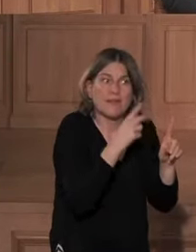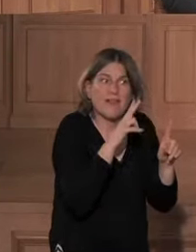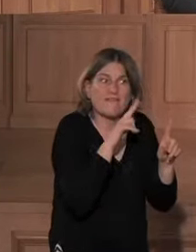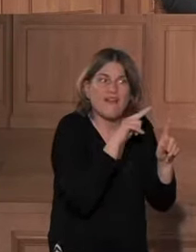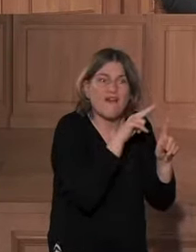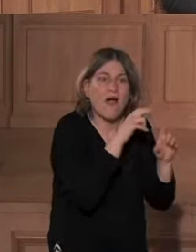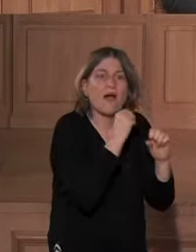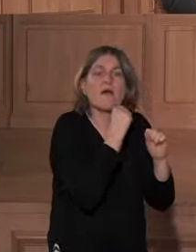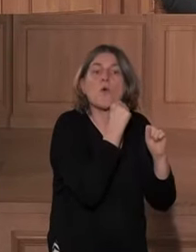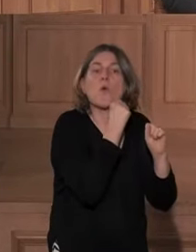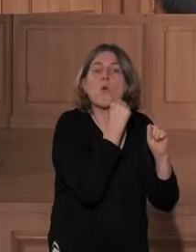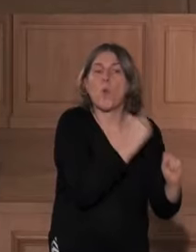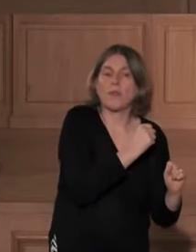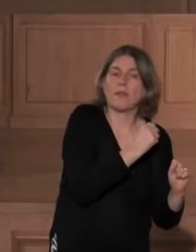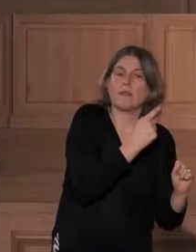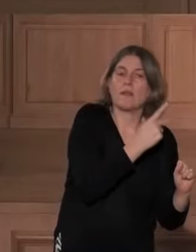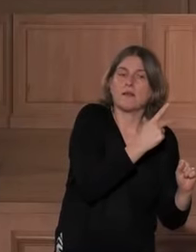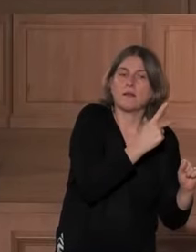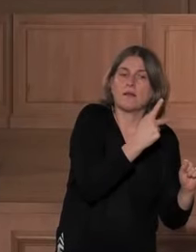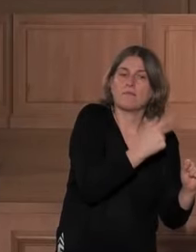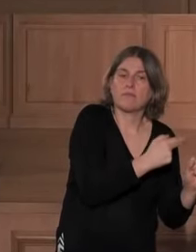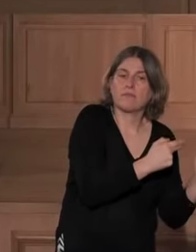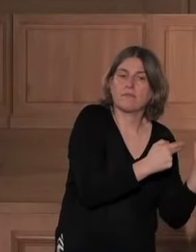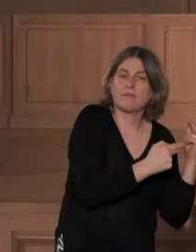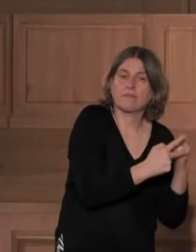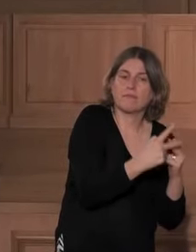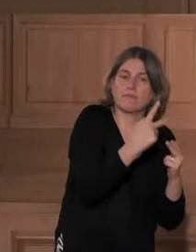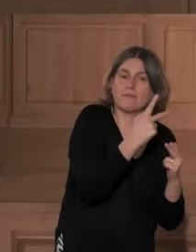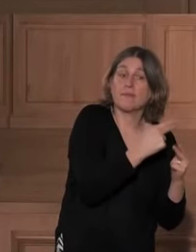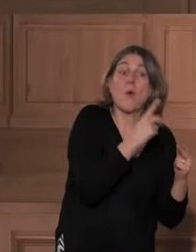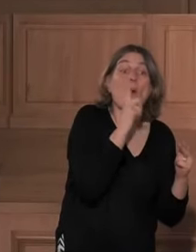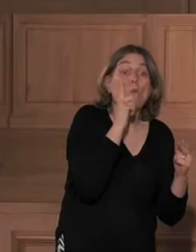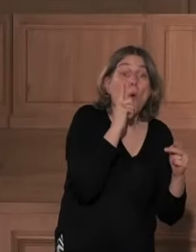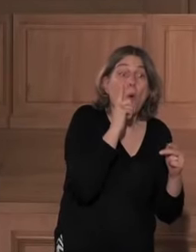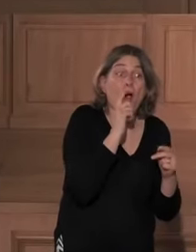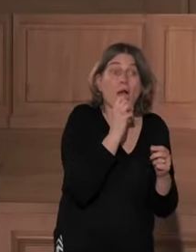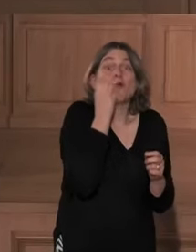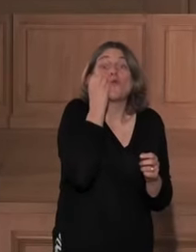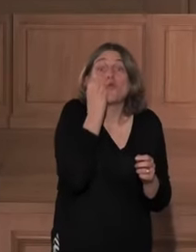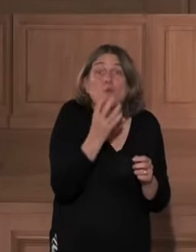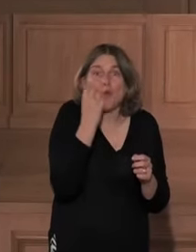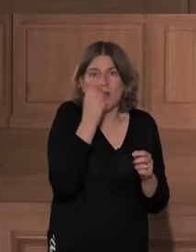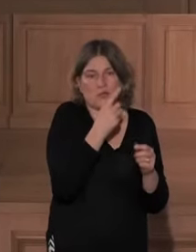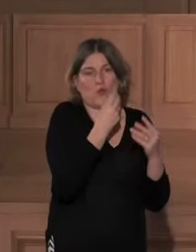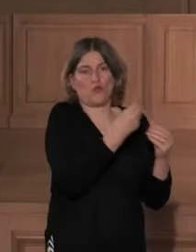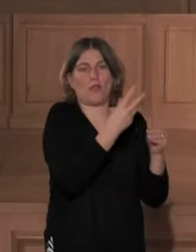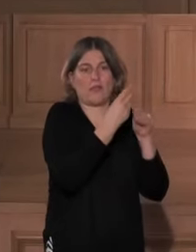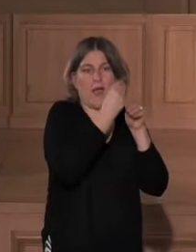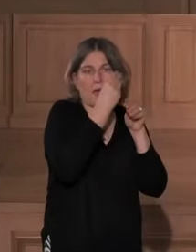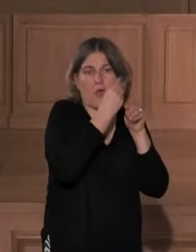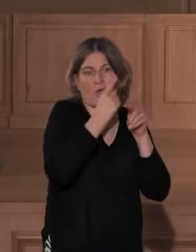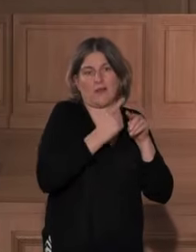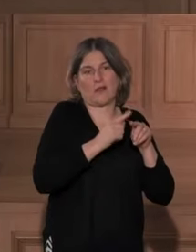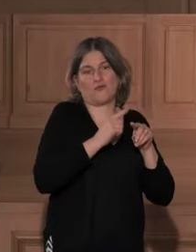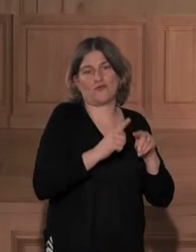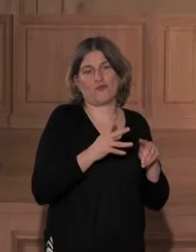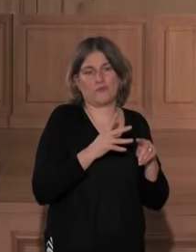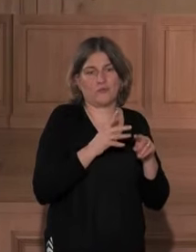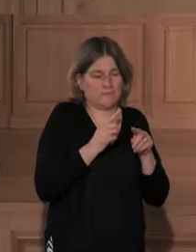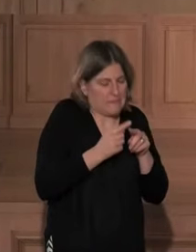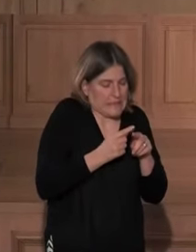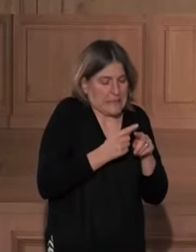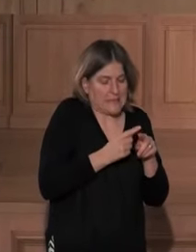des contraintes qu'il a parce qu'il aura appris chaque jour à être un peu plus autonome. Puis très important, c'est que